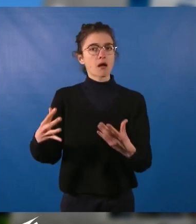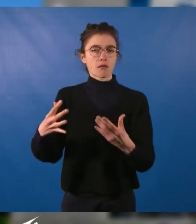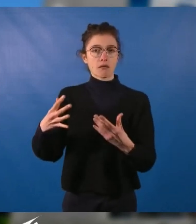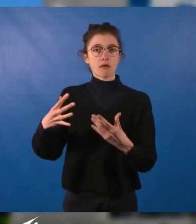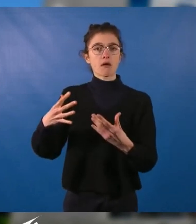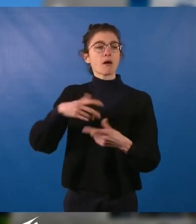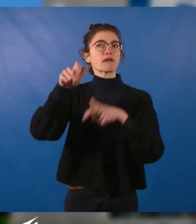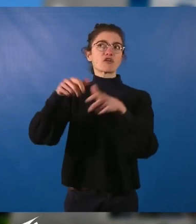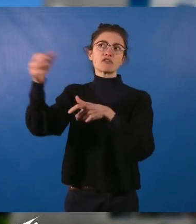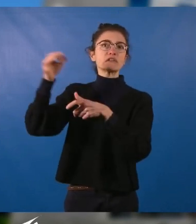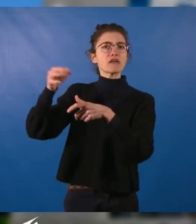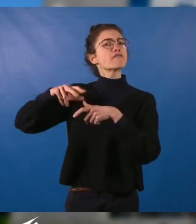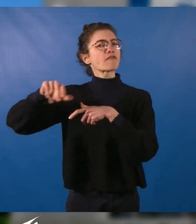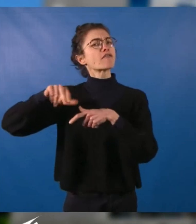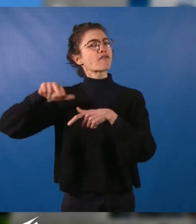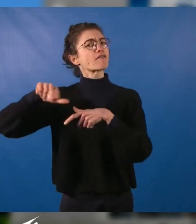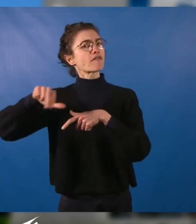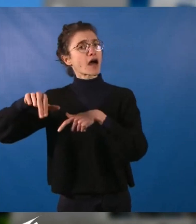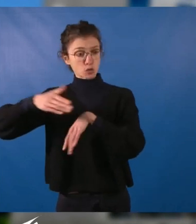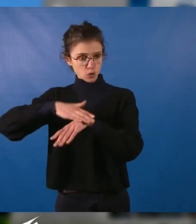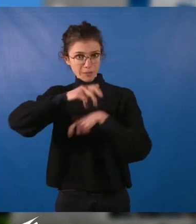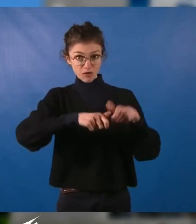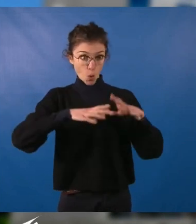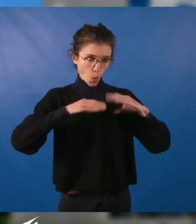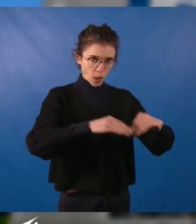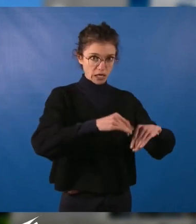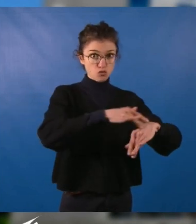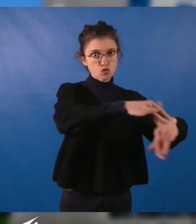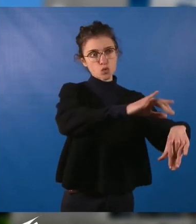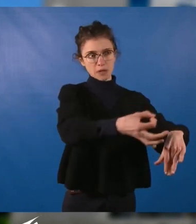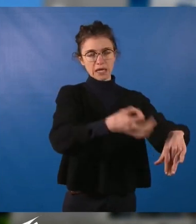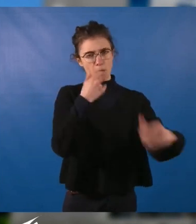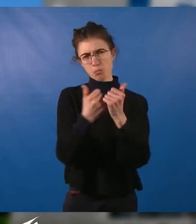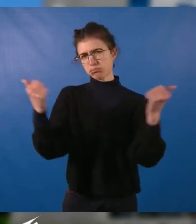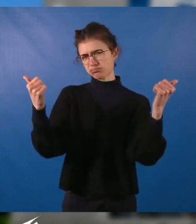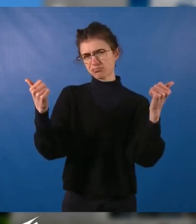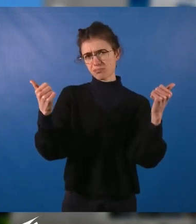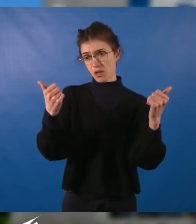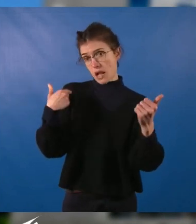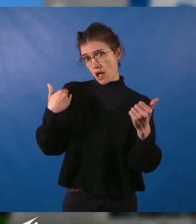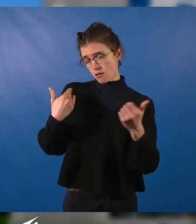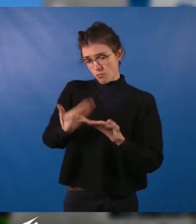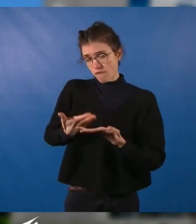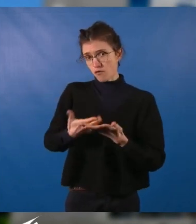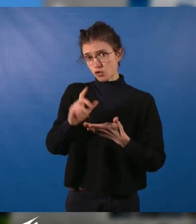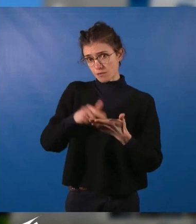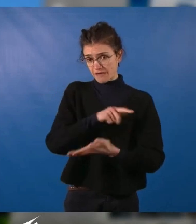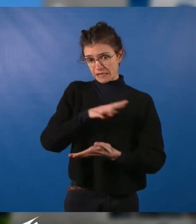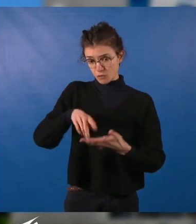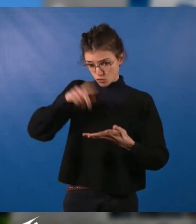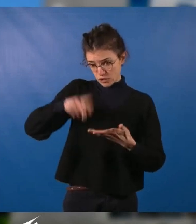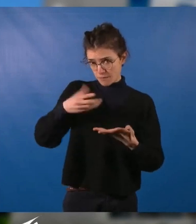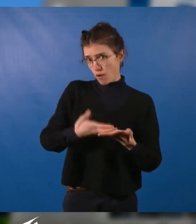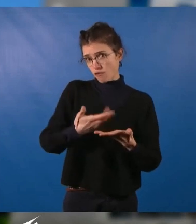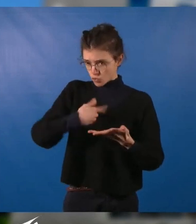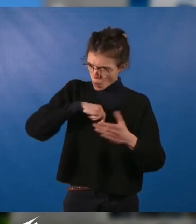celles et ceux qui font. Notre budget 2024 le démontre. Malgré un contexte difficile, nous continuons à agir sans